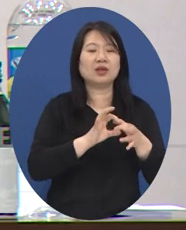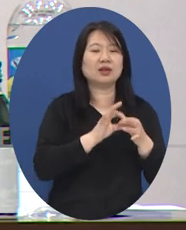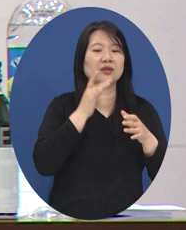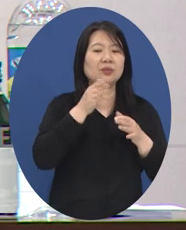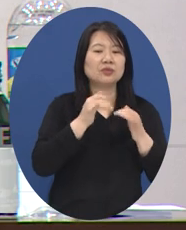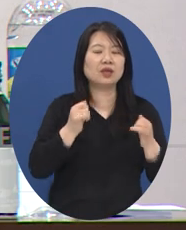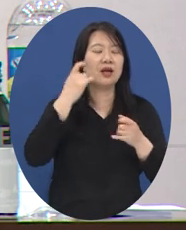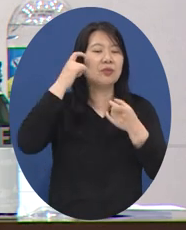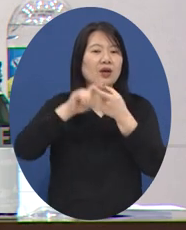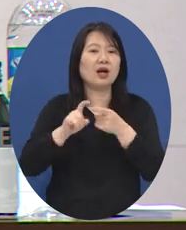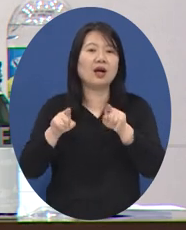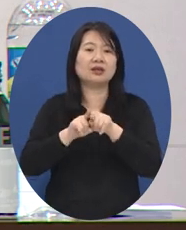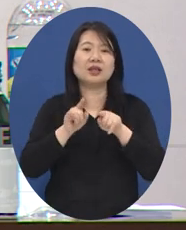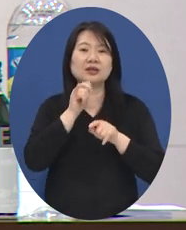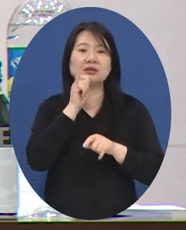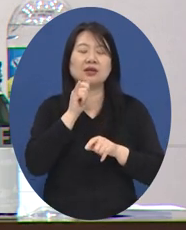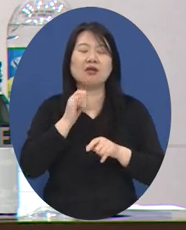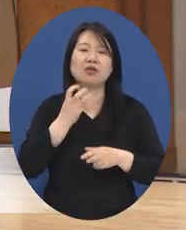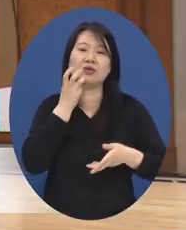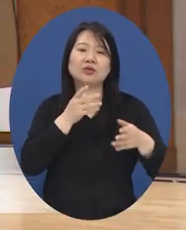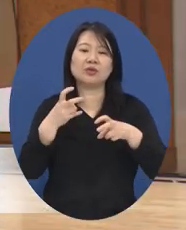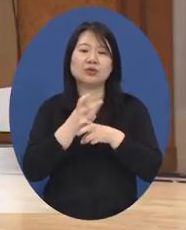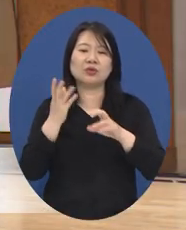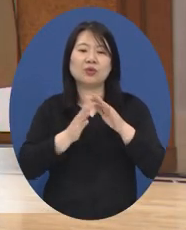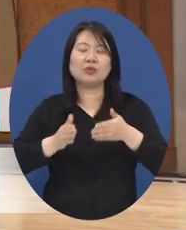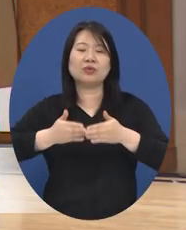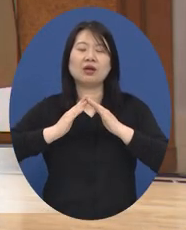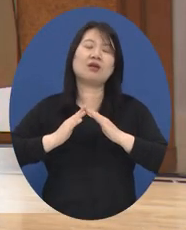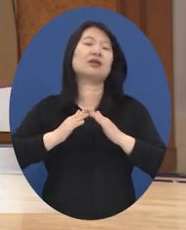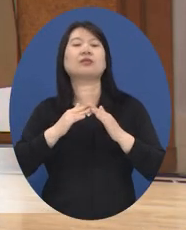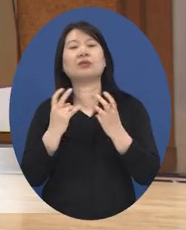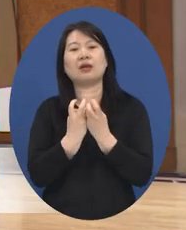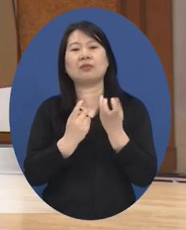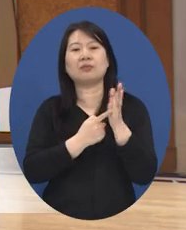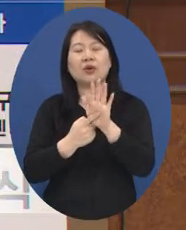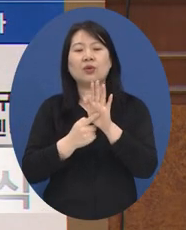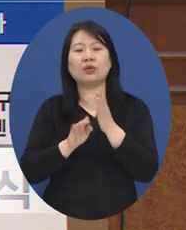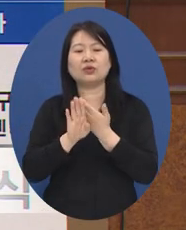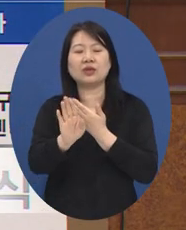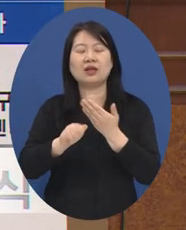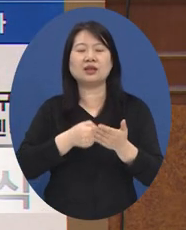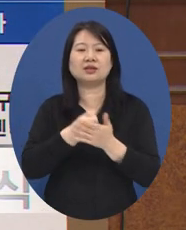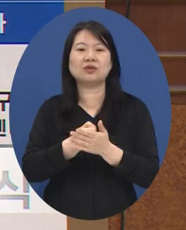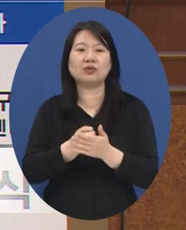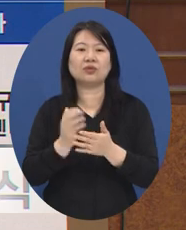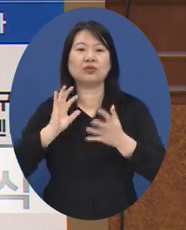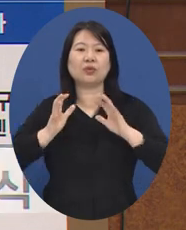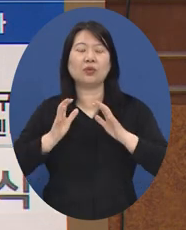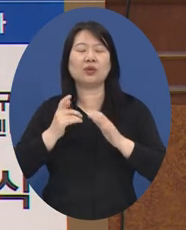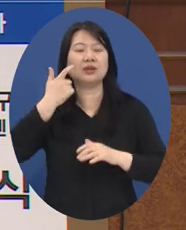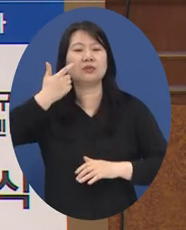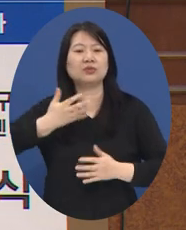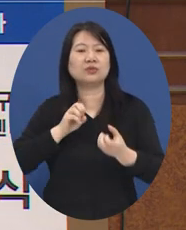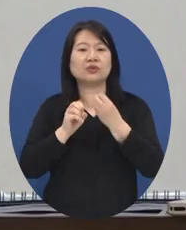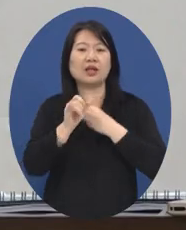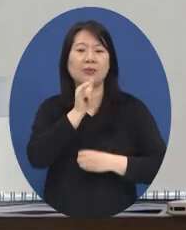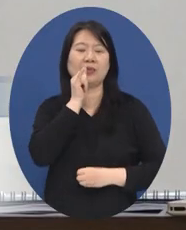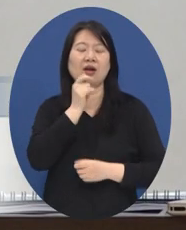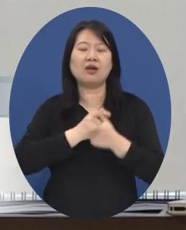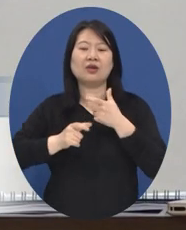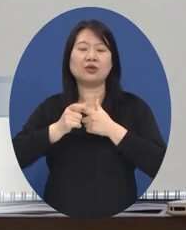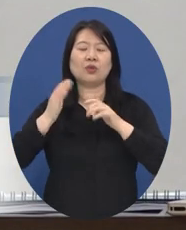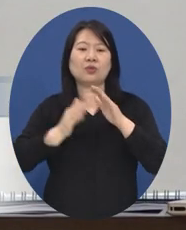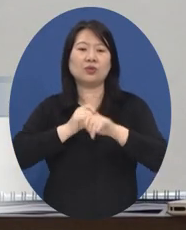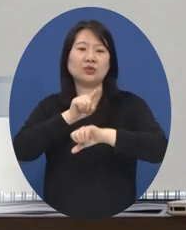머리를 맞댄 이번 공청회에선 경기교통공사 설립안 발표에 이어 지정 토론과 질의응답이 이뤄졌습니다. 보다